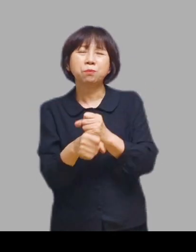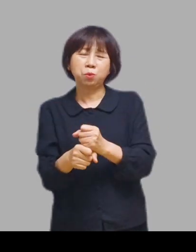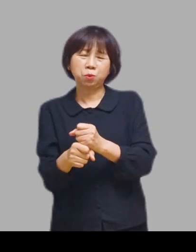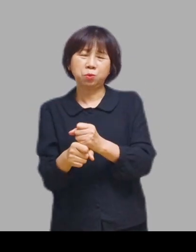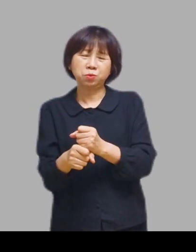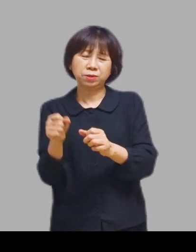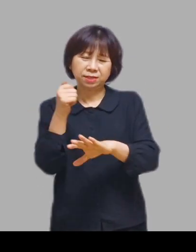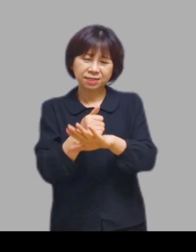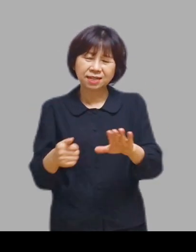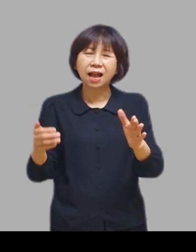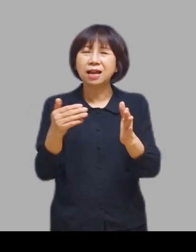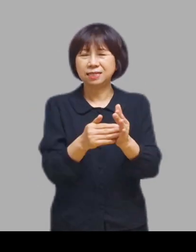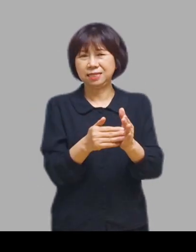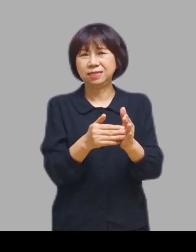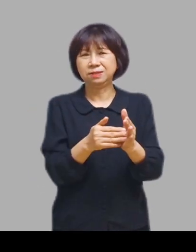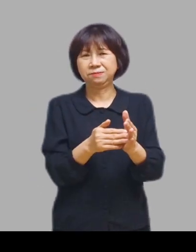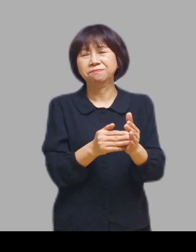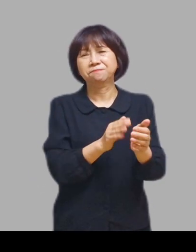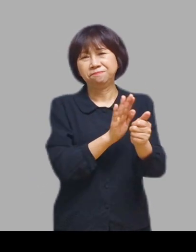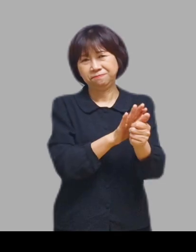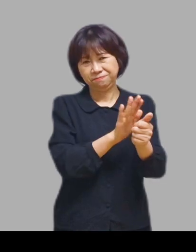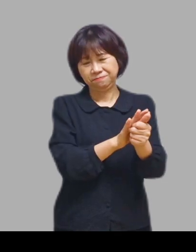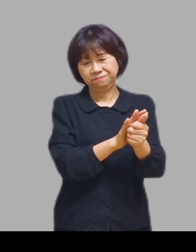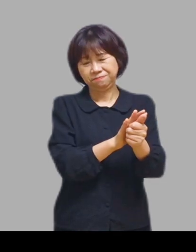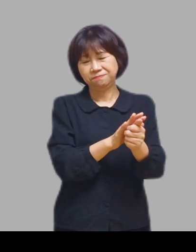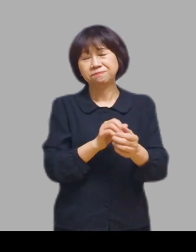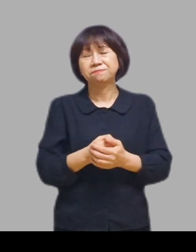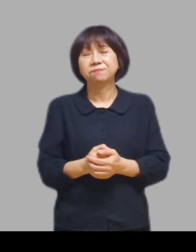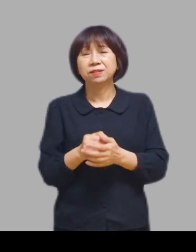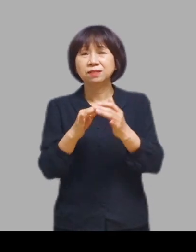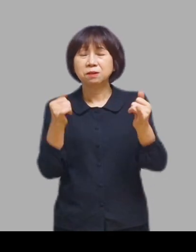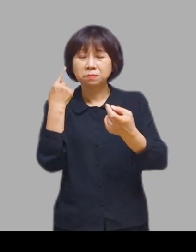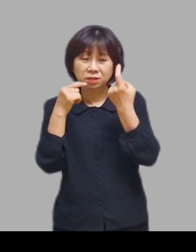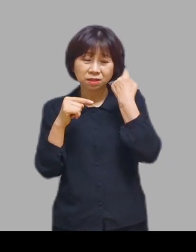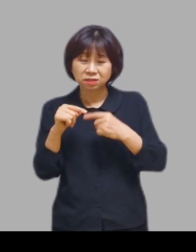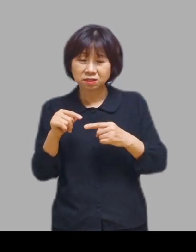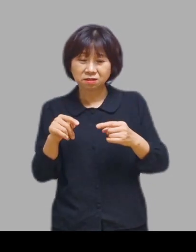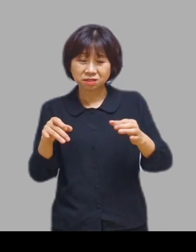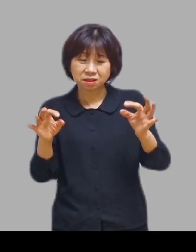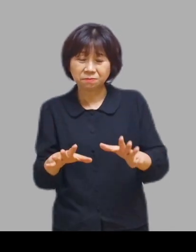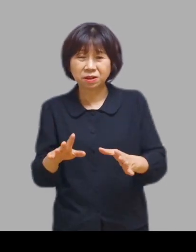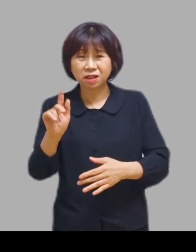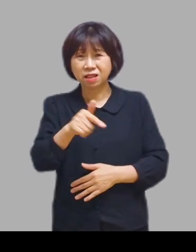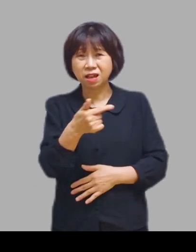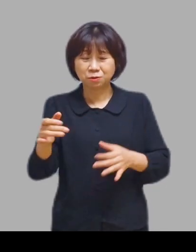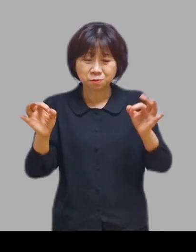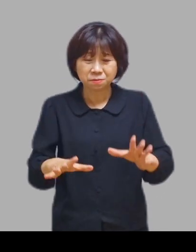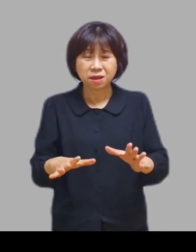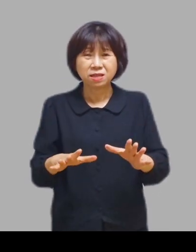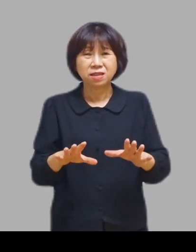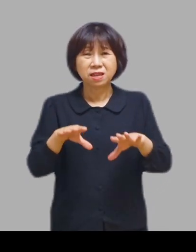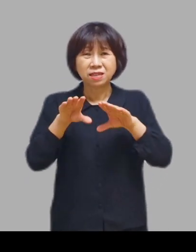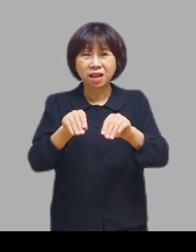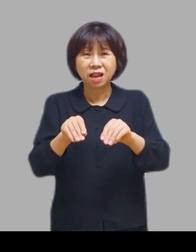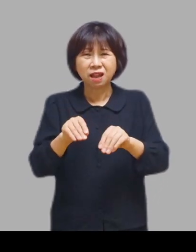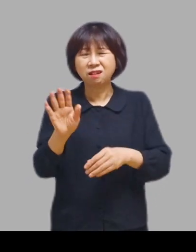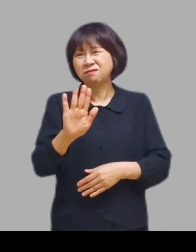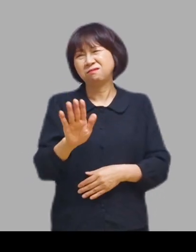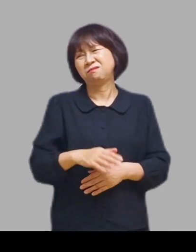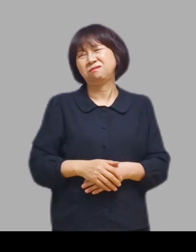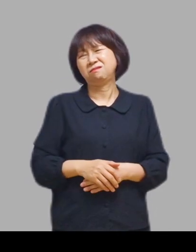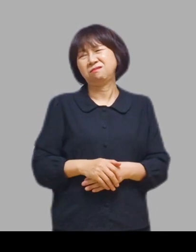생각합니다. 사람의 상처는 하루 만에 낫지 않아요. 힘들고 어려운 길을 겪는 분들이 우리 주변에